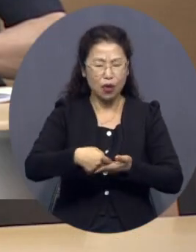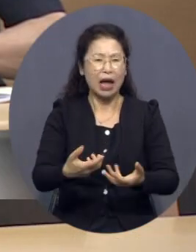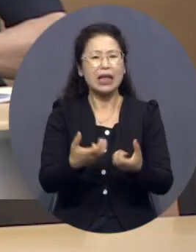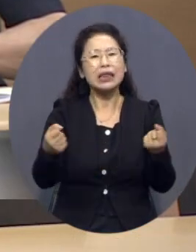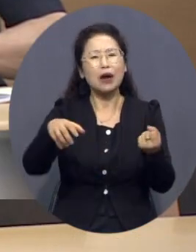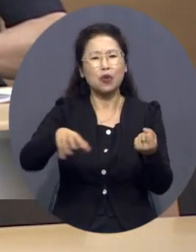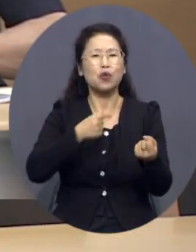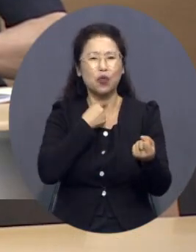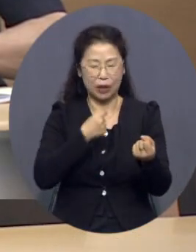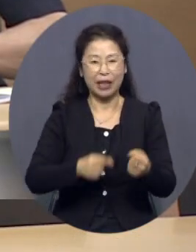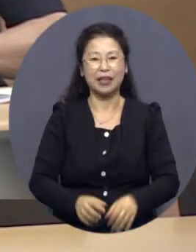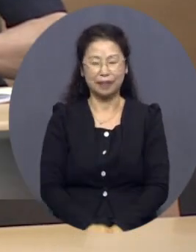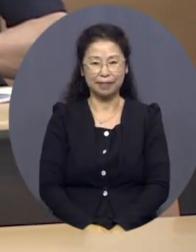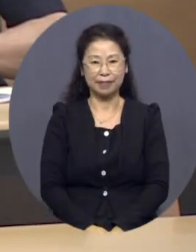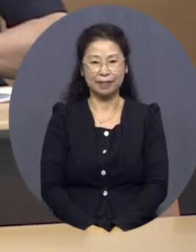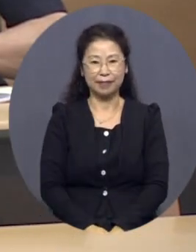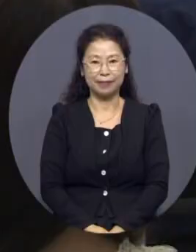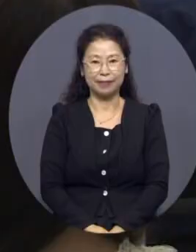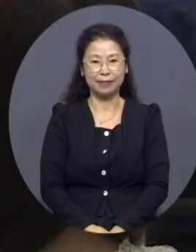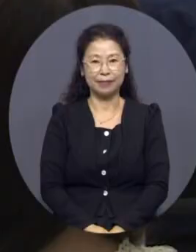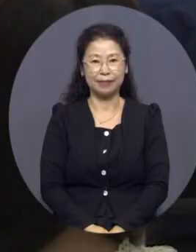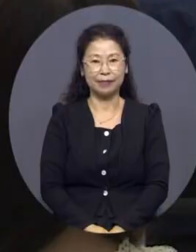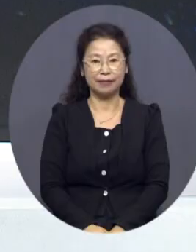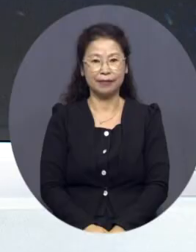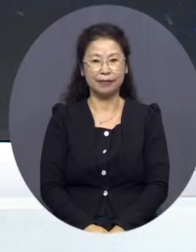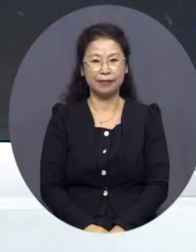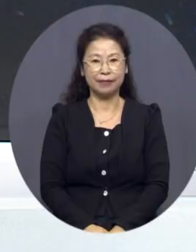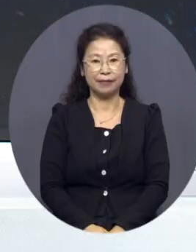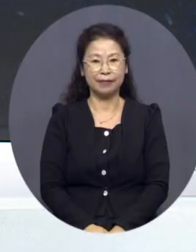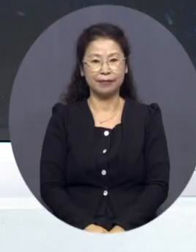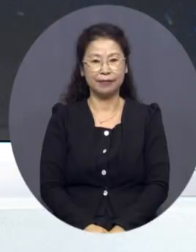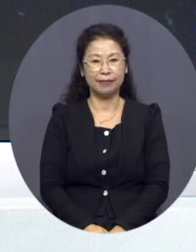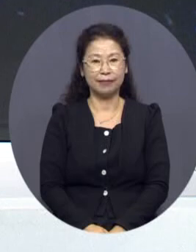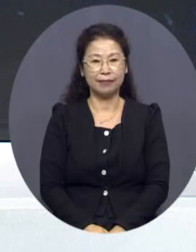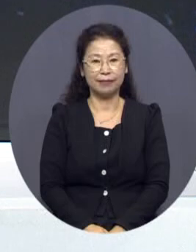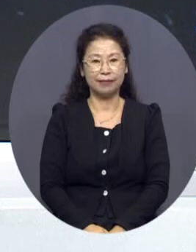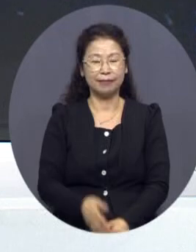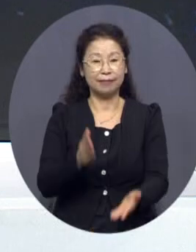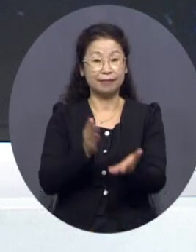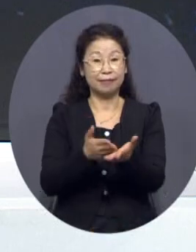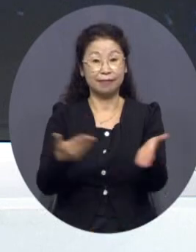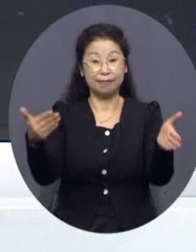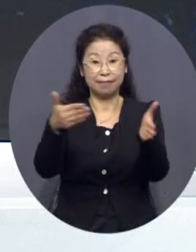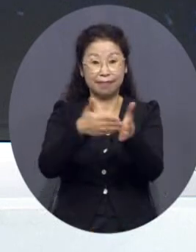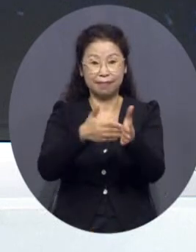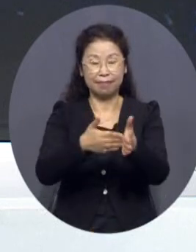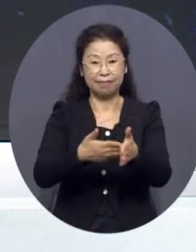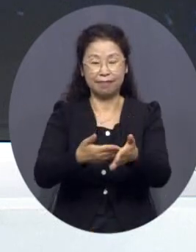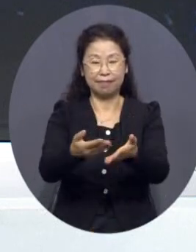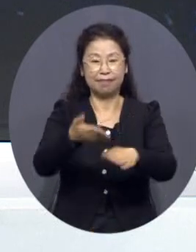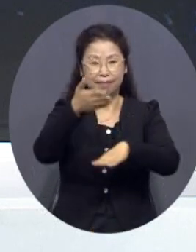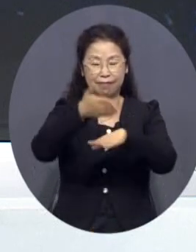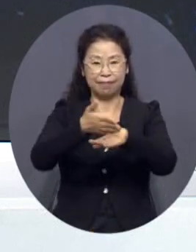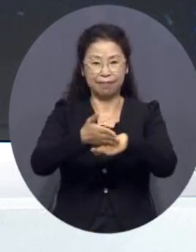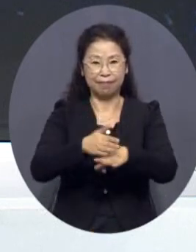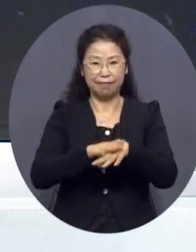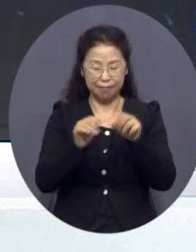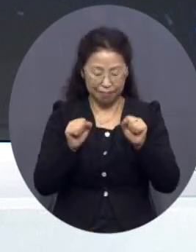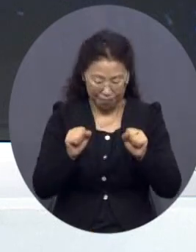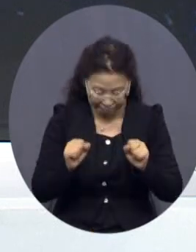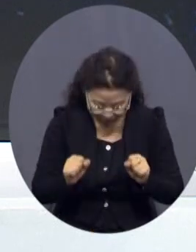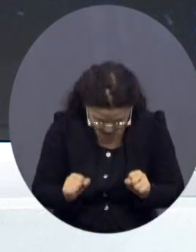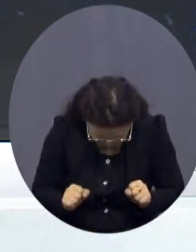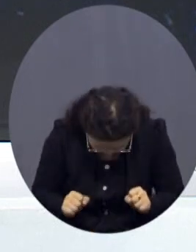이같이 적용했습니다. 뉴스데스크 취재 마칩니다. 시청해주신 여러분 고맙습니다.